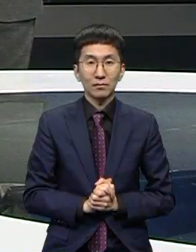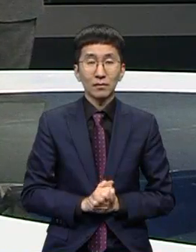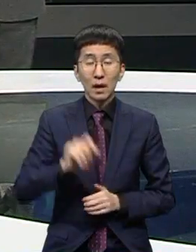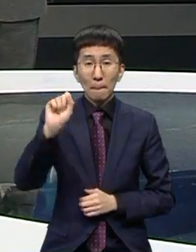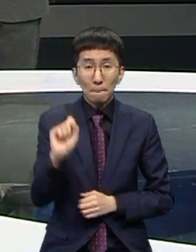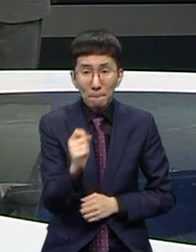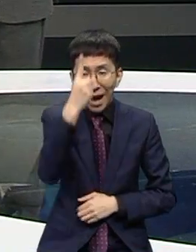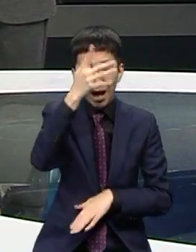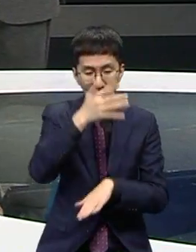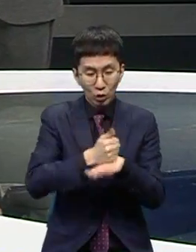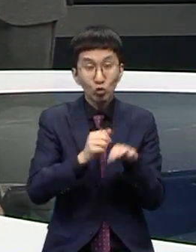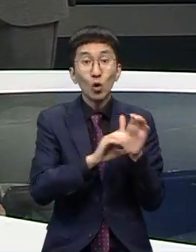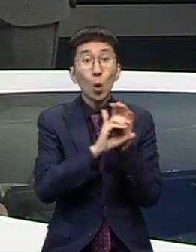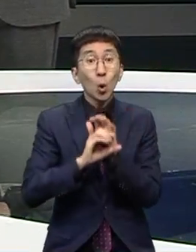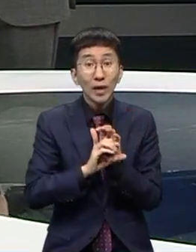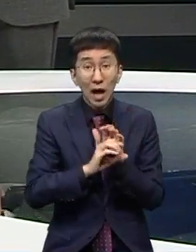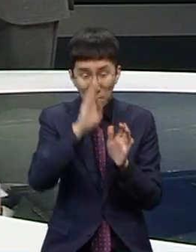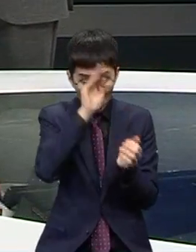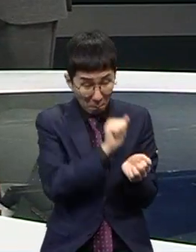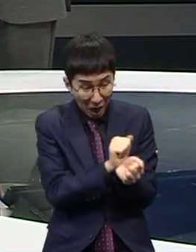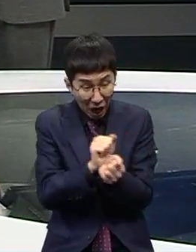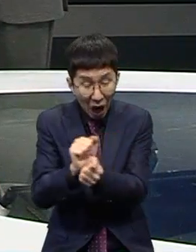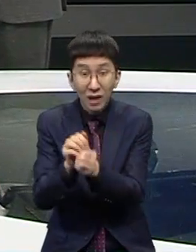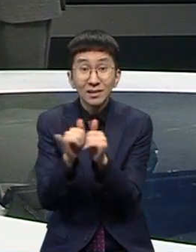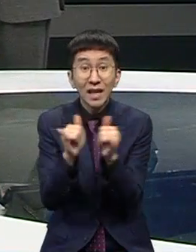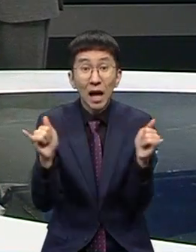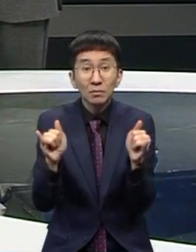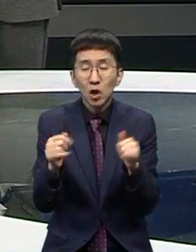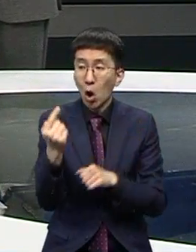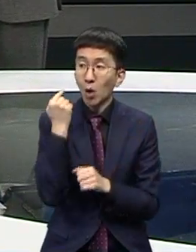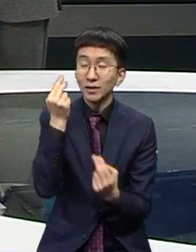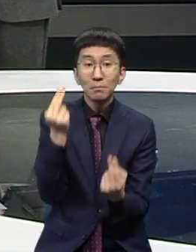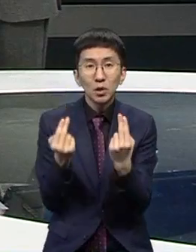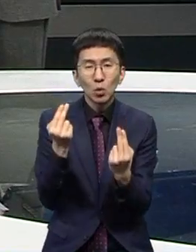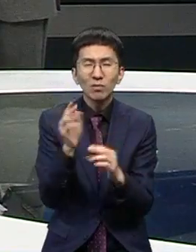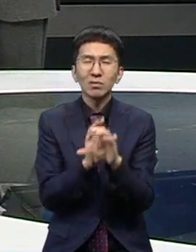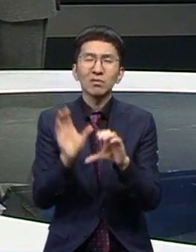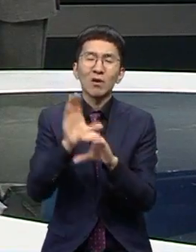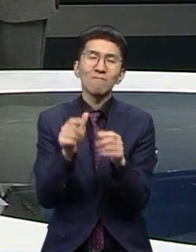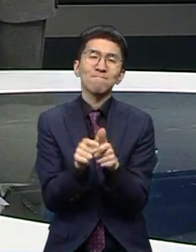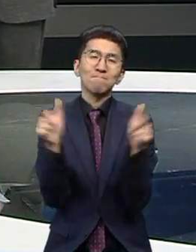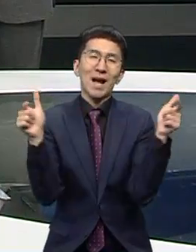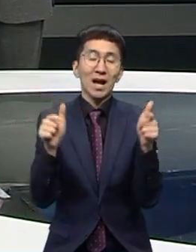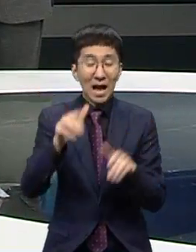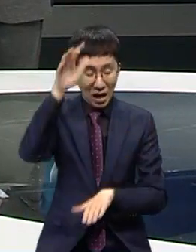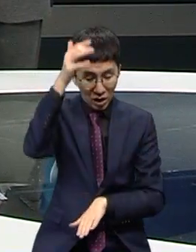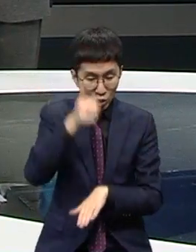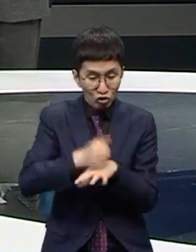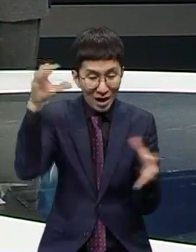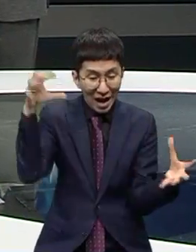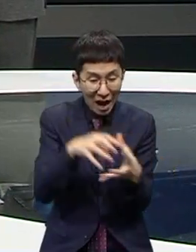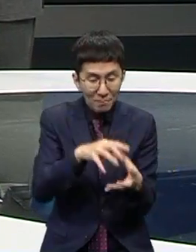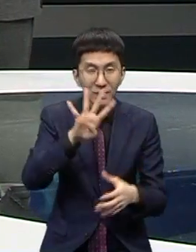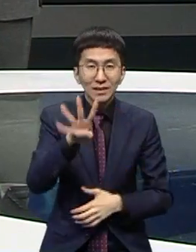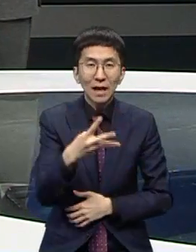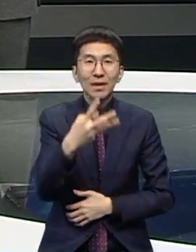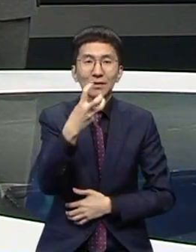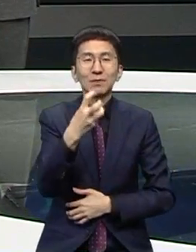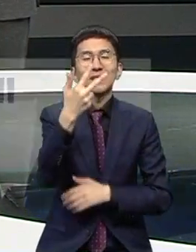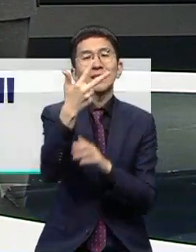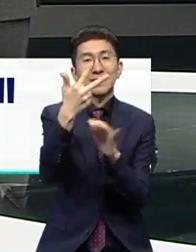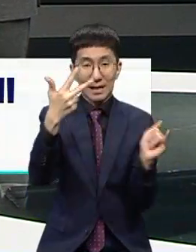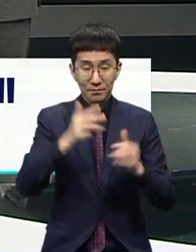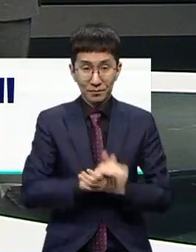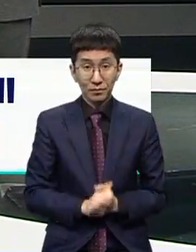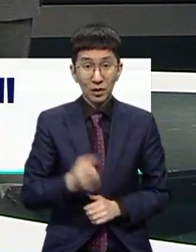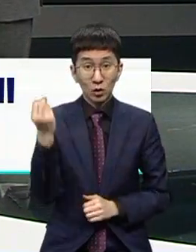자 이 영향으로 그러나 1 고추가 확진 자는 아 전날보다 드러나서 모두 400 서른 일곱 명으로 집계됐습니다 이와